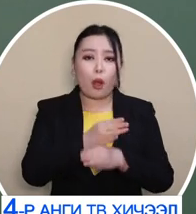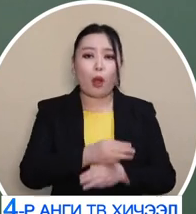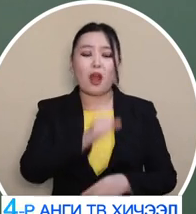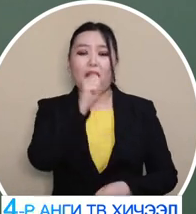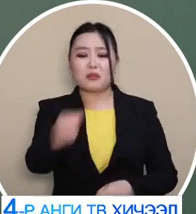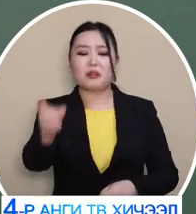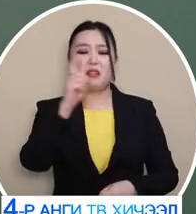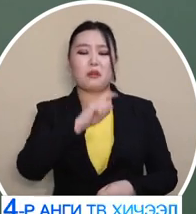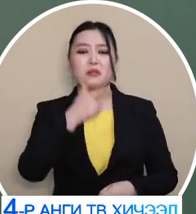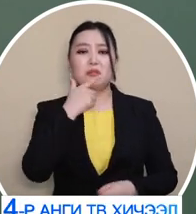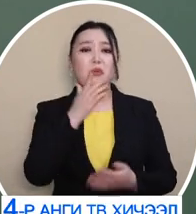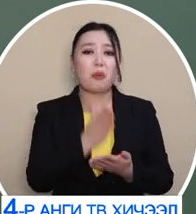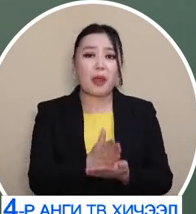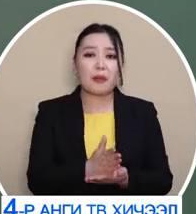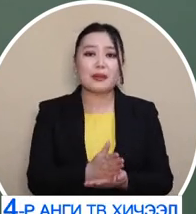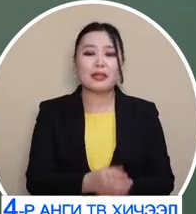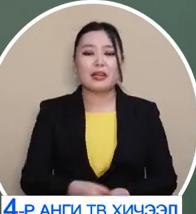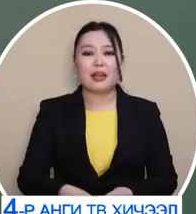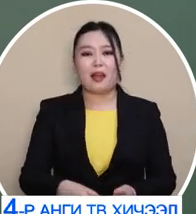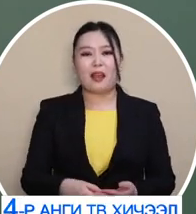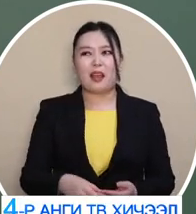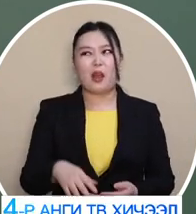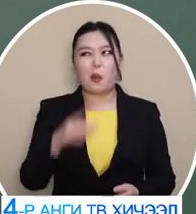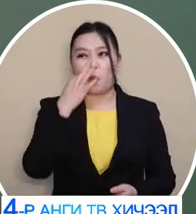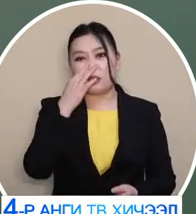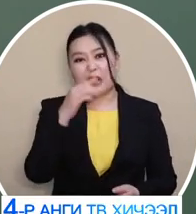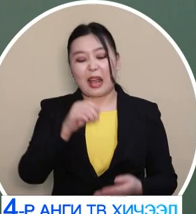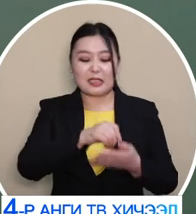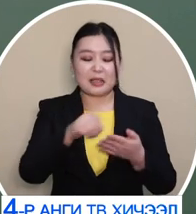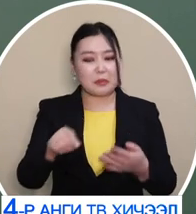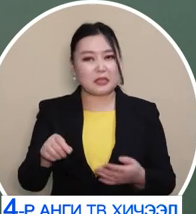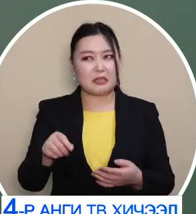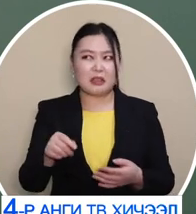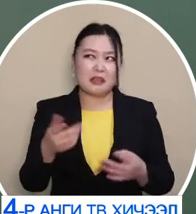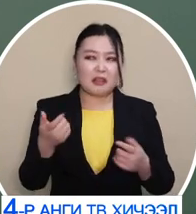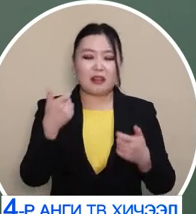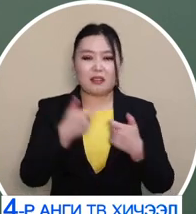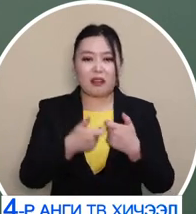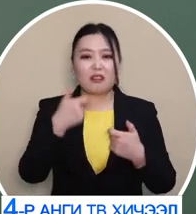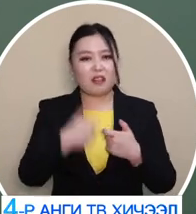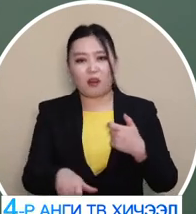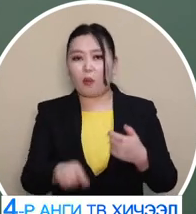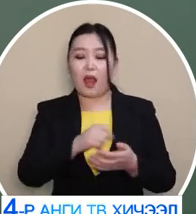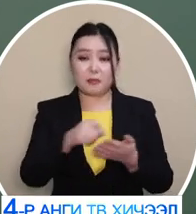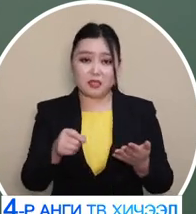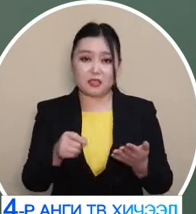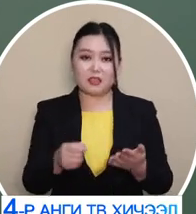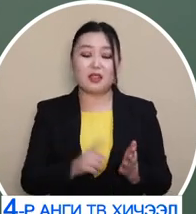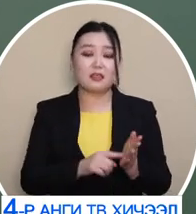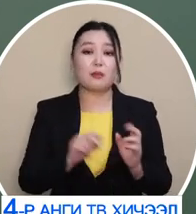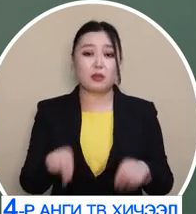асуултанд хариулж чадахгүй тохиолдолд тааж тааварлаж хэлэх тааж хариулах шаардлага гардаг. За